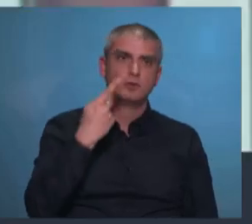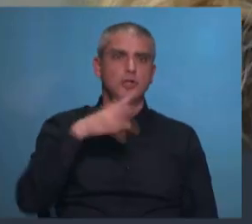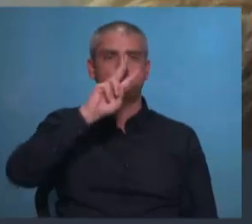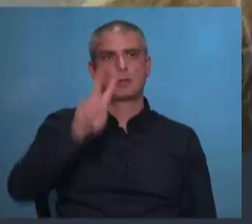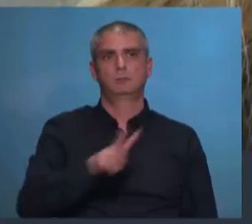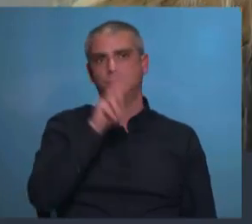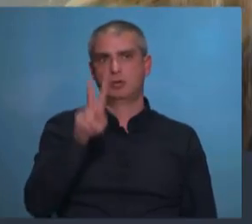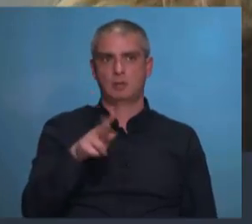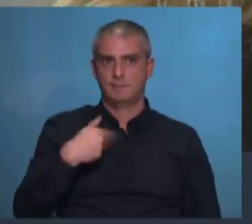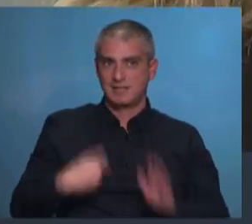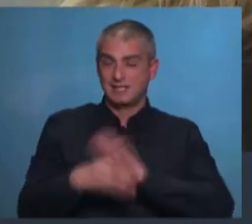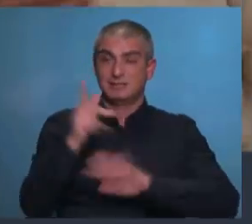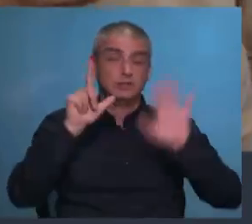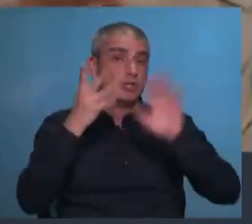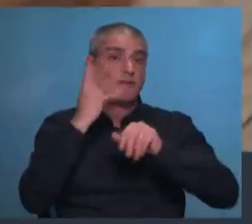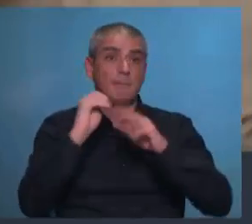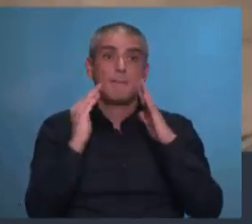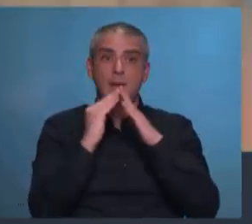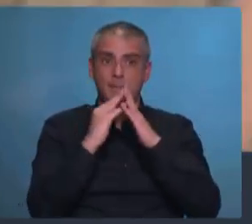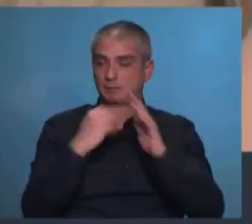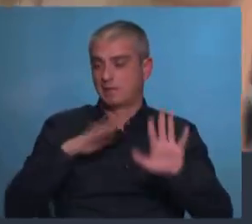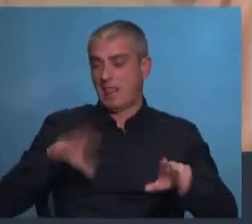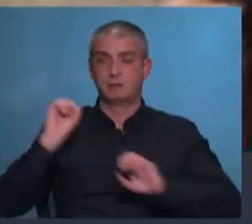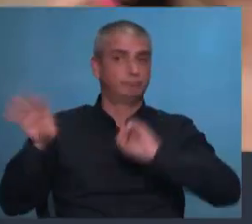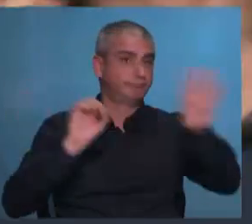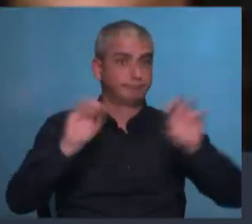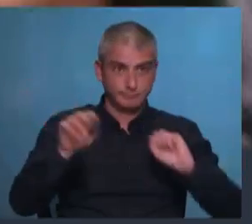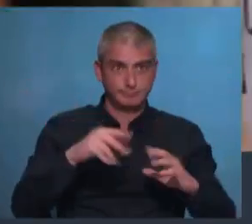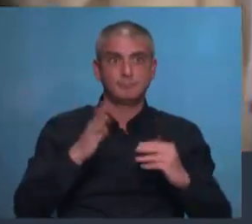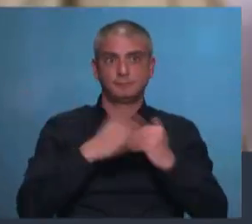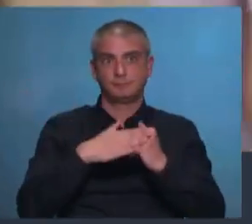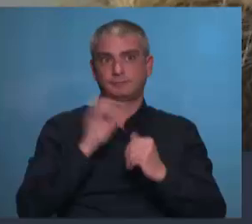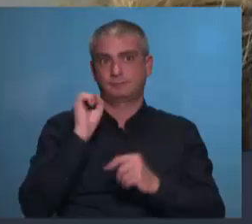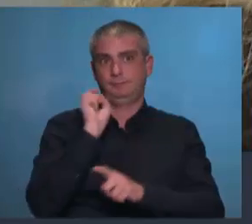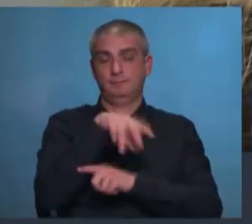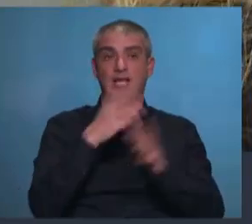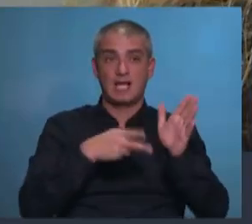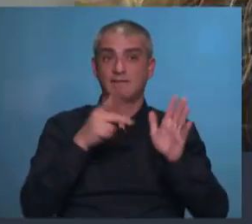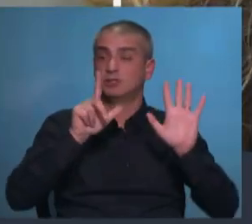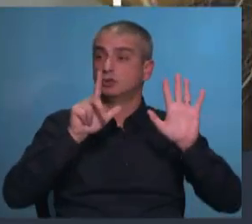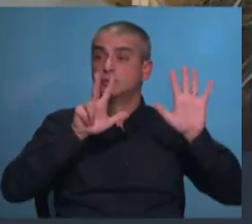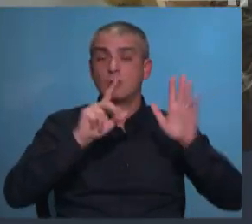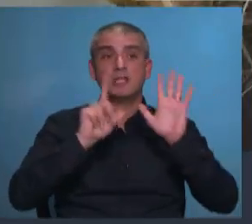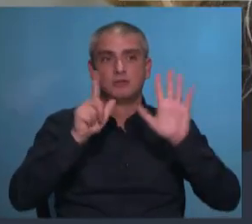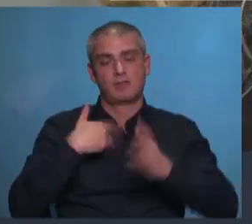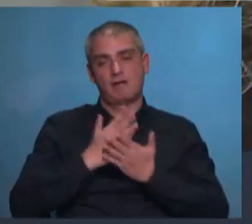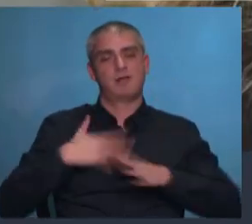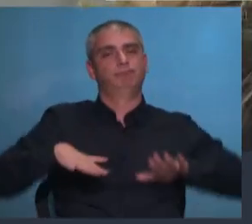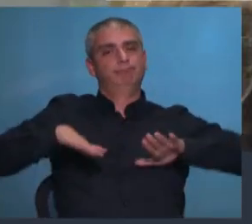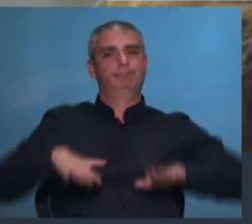משעתיים. יצאתי היום ב-7:40 מהבית, פיזרנו ילדים, בעלי שם אותי ברכבת. 8:07 ישבתי על